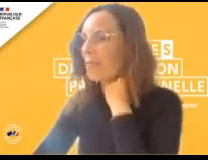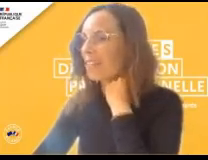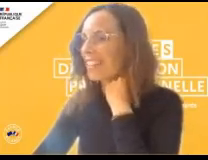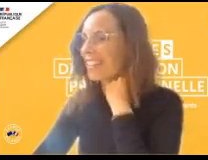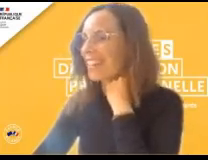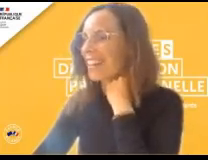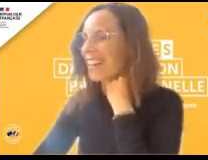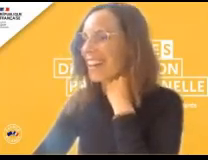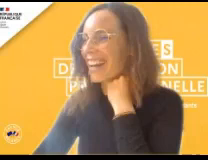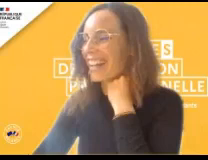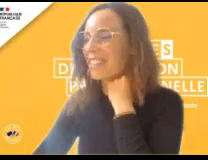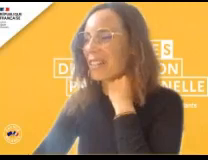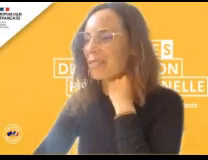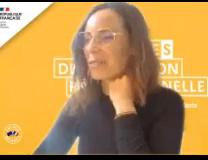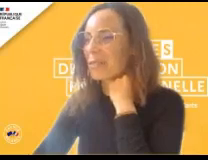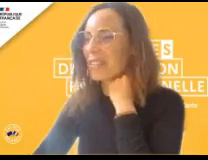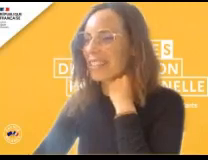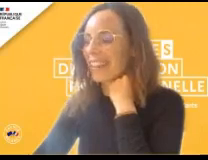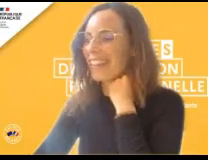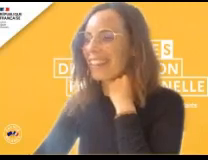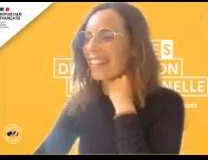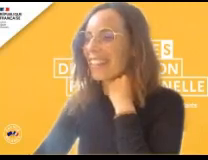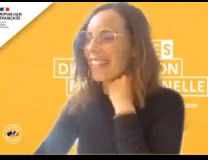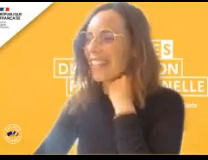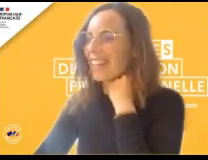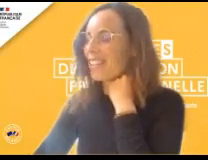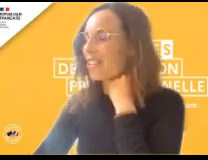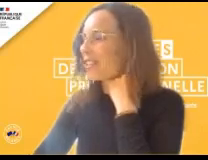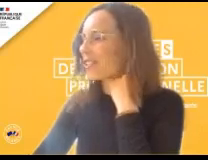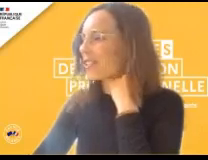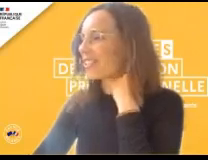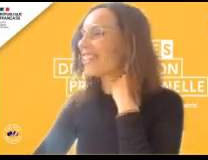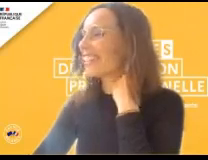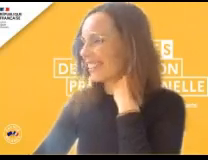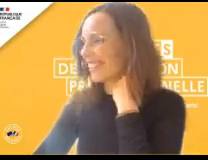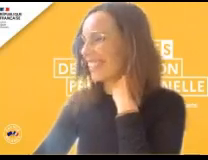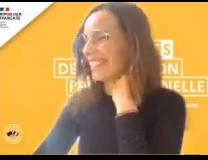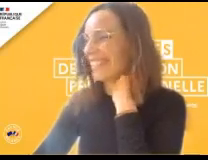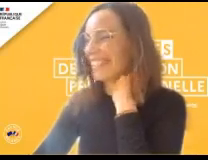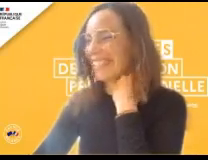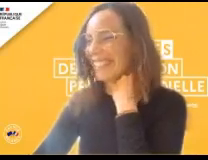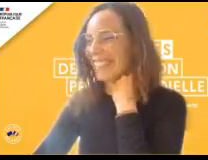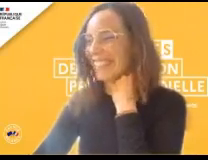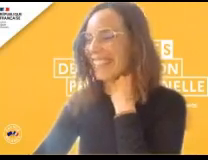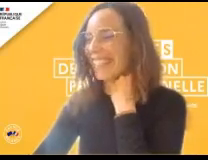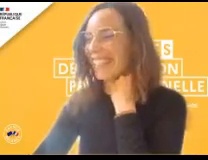d'avoir collaboré à l'animation de ce webinaire. C'est un plaisir Marie, tu le sais.